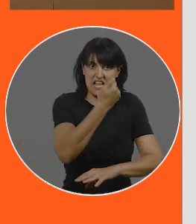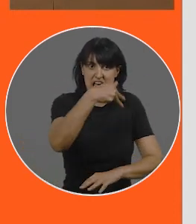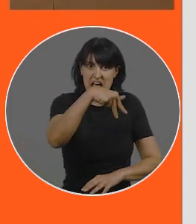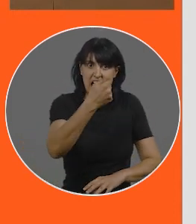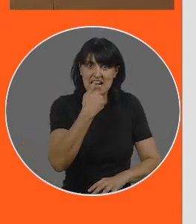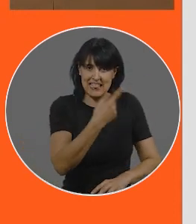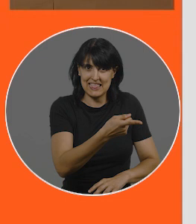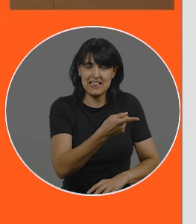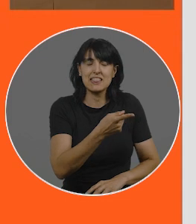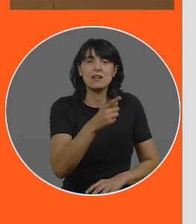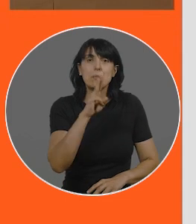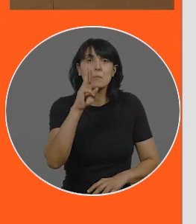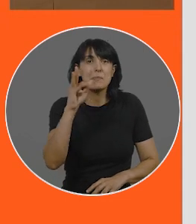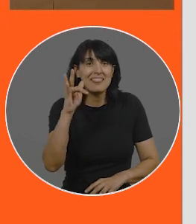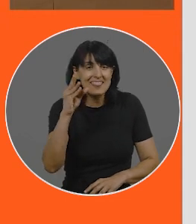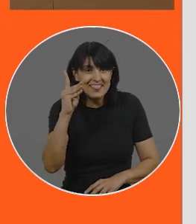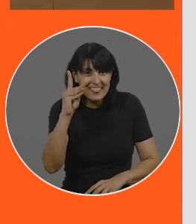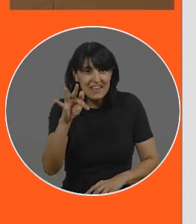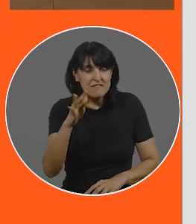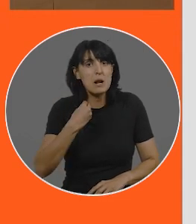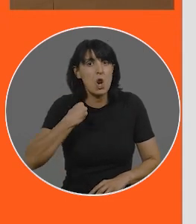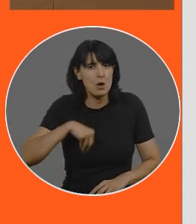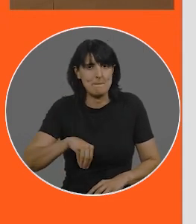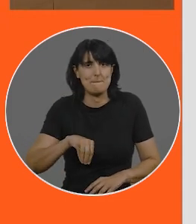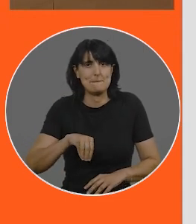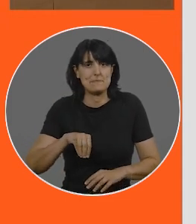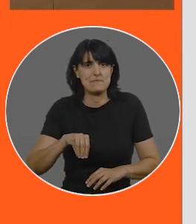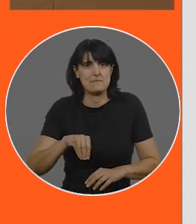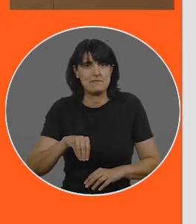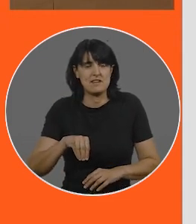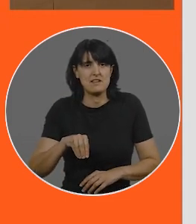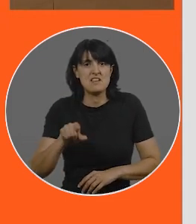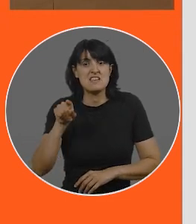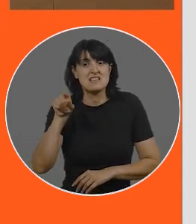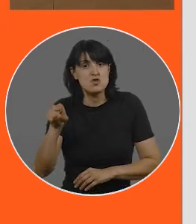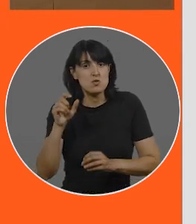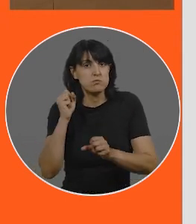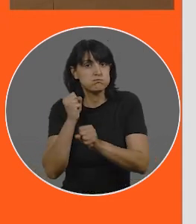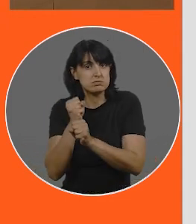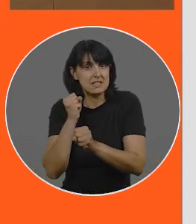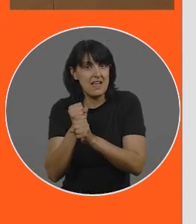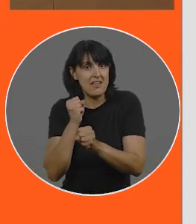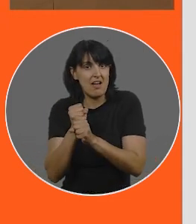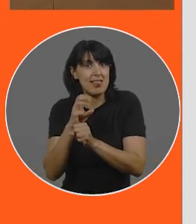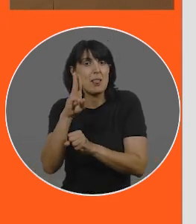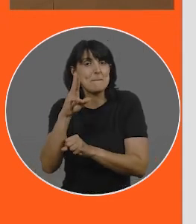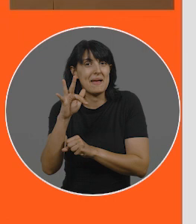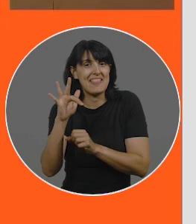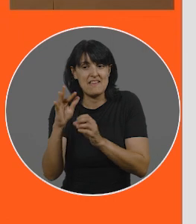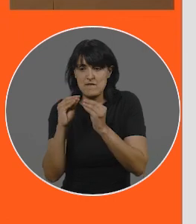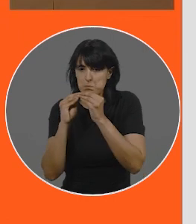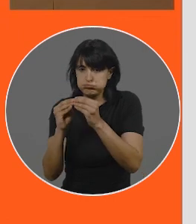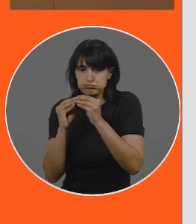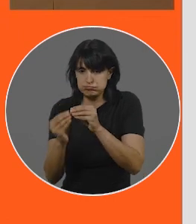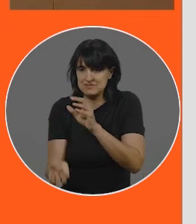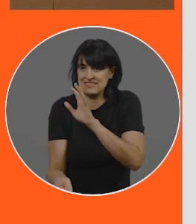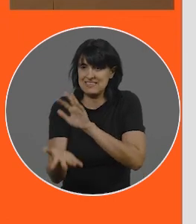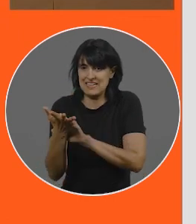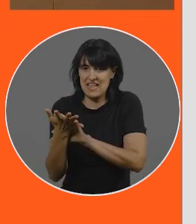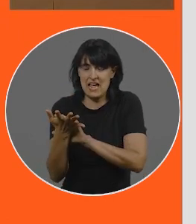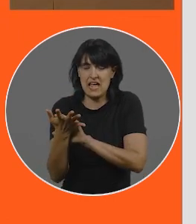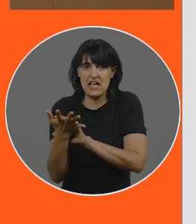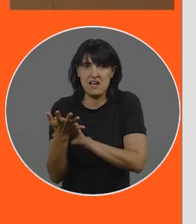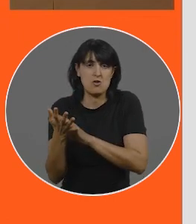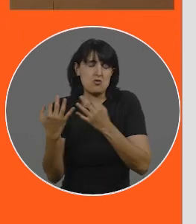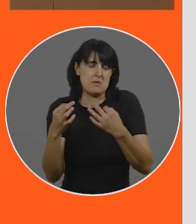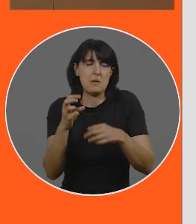Això que explicava l'Anna Matamala. Doncs en el cas dels PDFs faig la mateixa reflexió. Si treballem, generalment tu no fas un PDF de no,